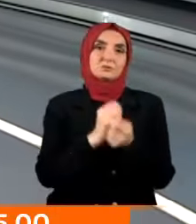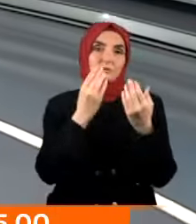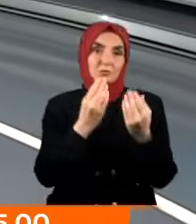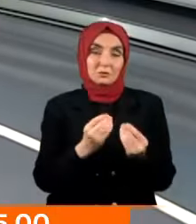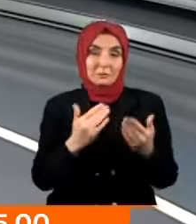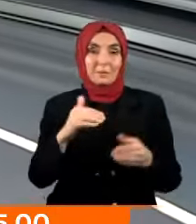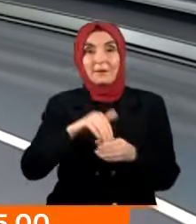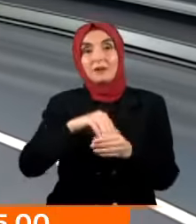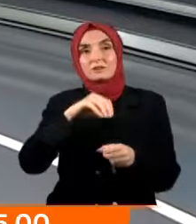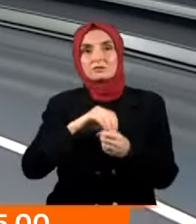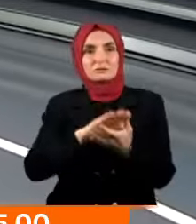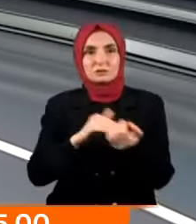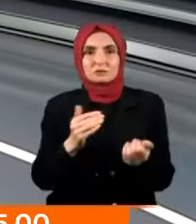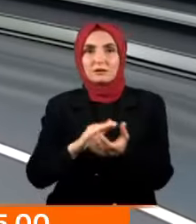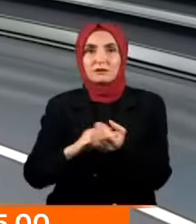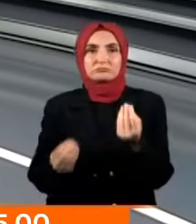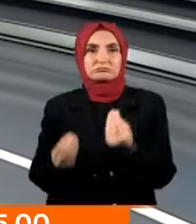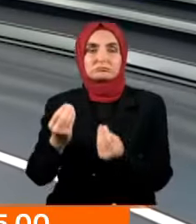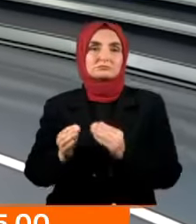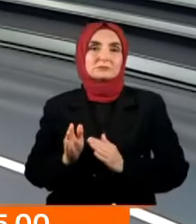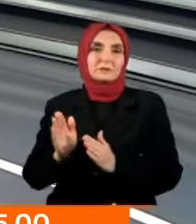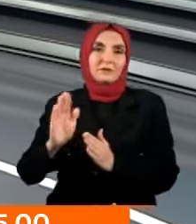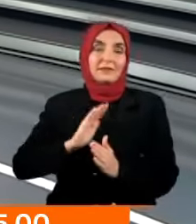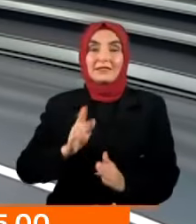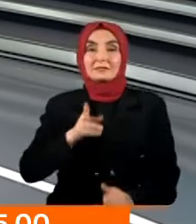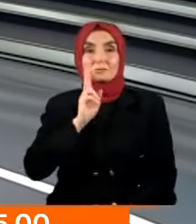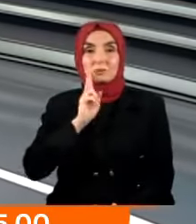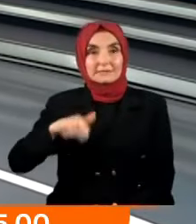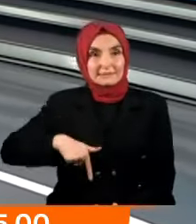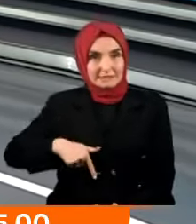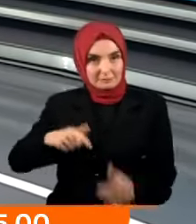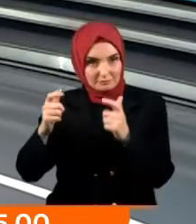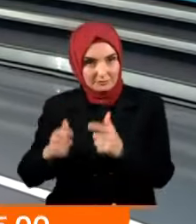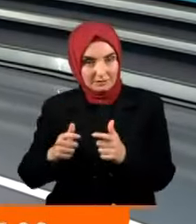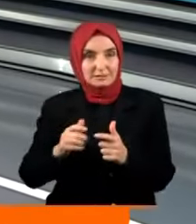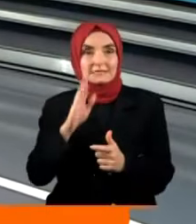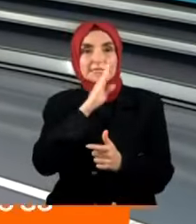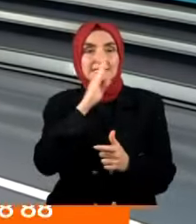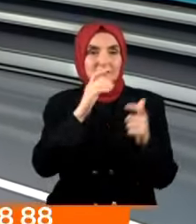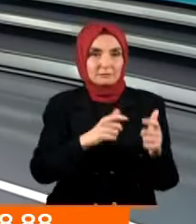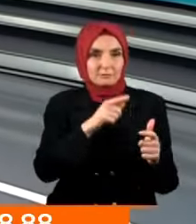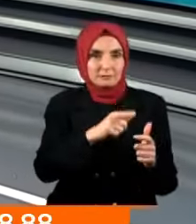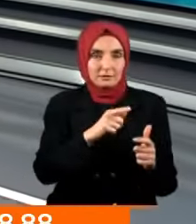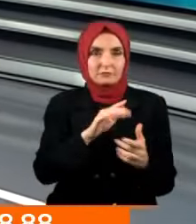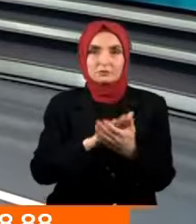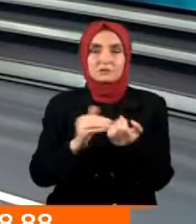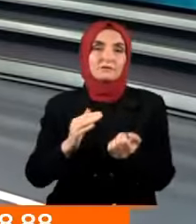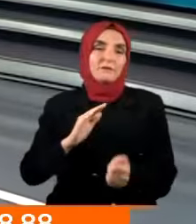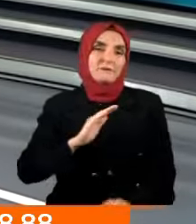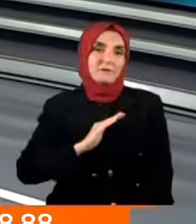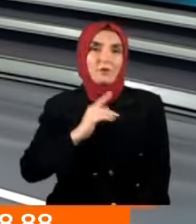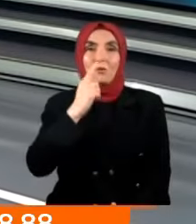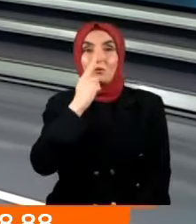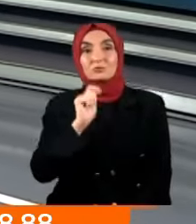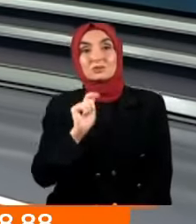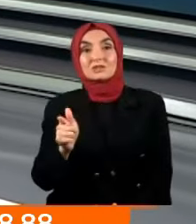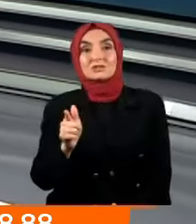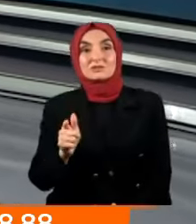dalgası sürüyor. Son olarak İzmir ve İzmit'ten peş peşe istifa haberleri geldi. Gölcük ilçe teşkilatında